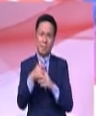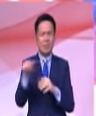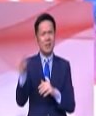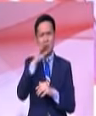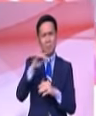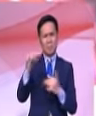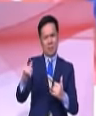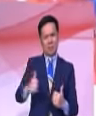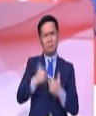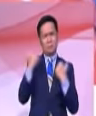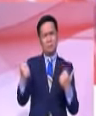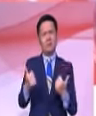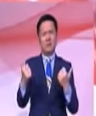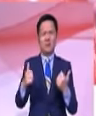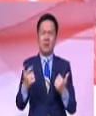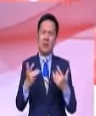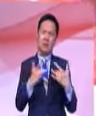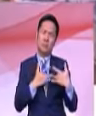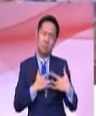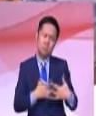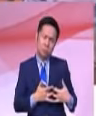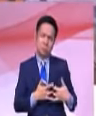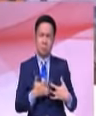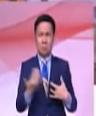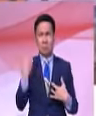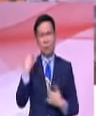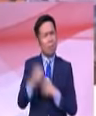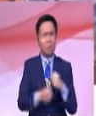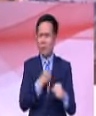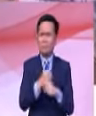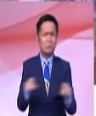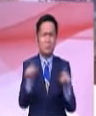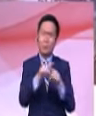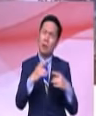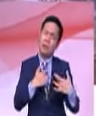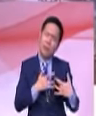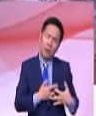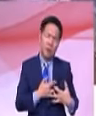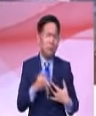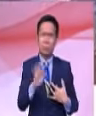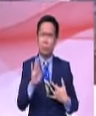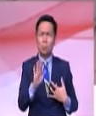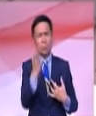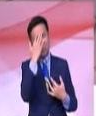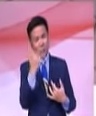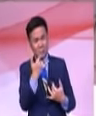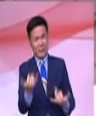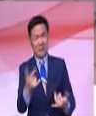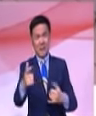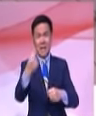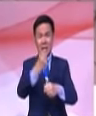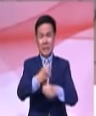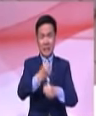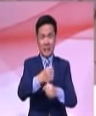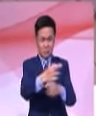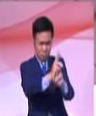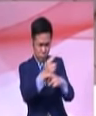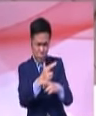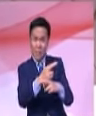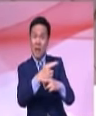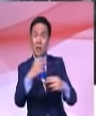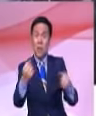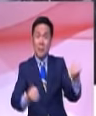Aidilfitri tahun ini suram seperti tahun lepas. Beliau juga pengusaha bengkel kenderaan sedarkan implikasi sekiranya kes jangkitan